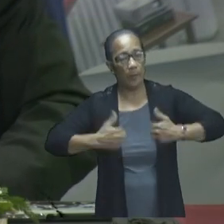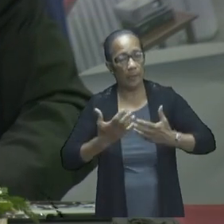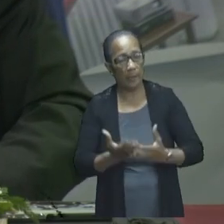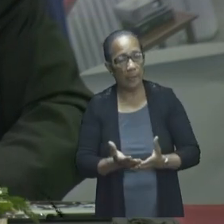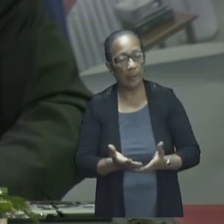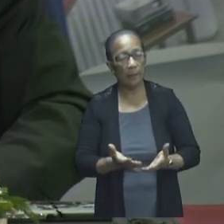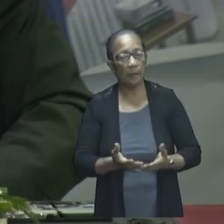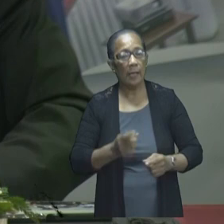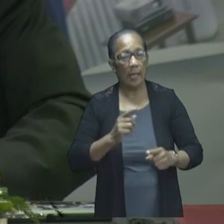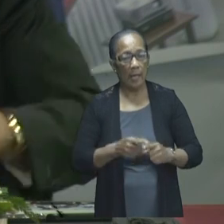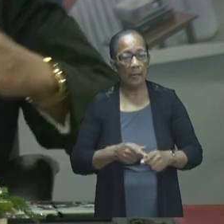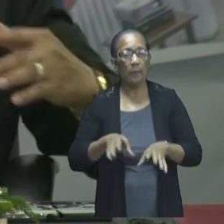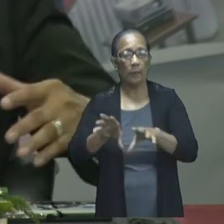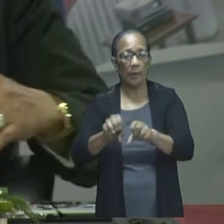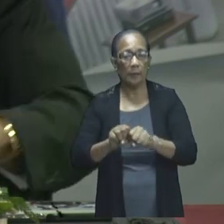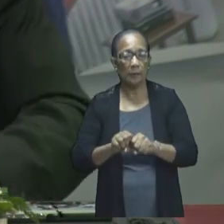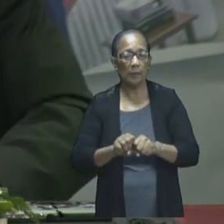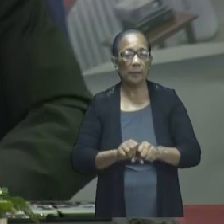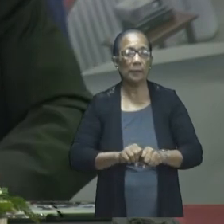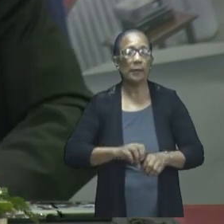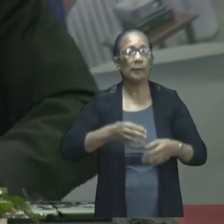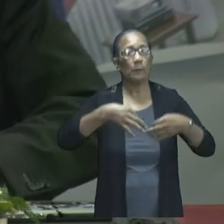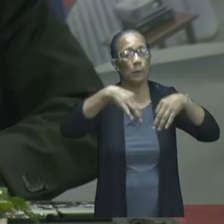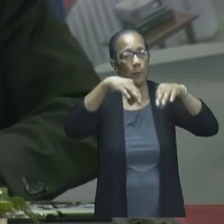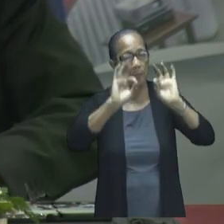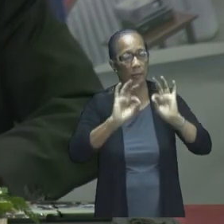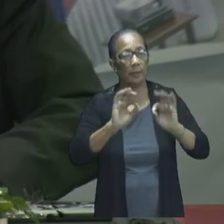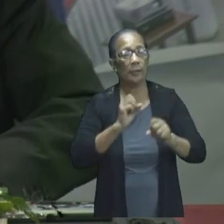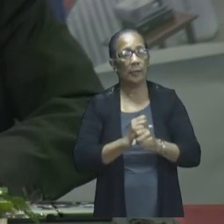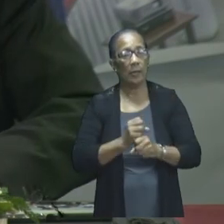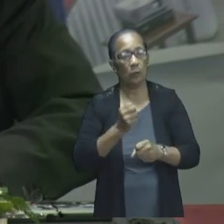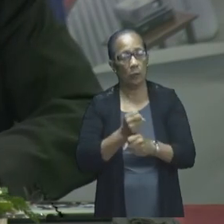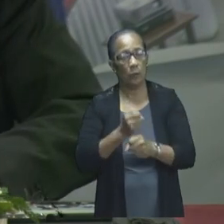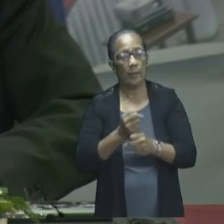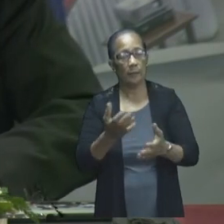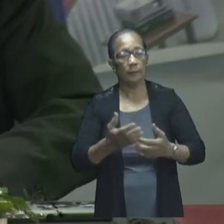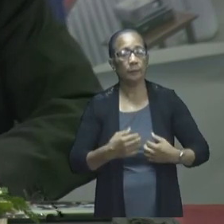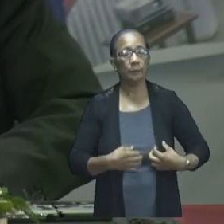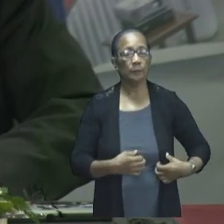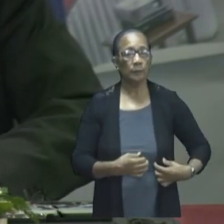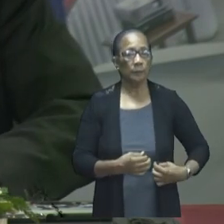treffen en op die materie de panter nog een effectieve functioneren